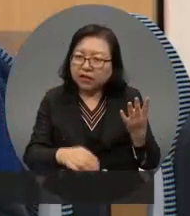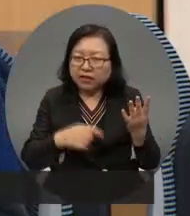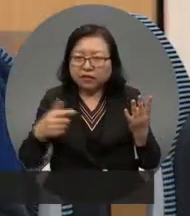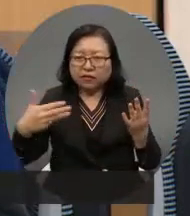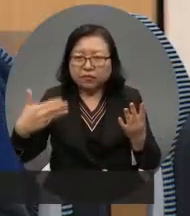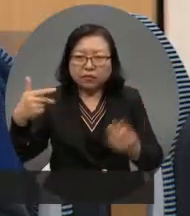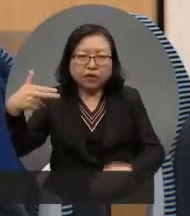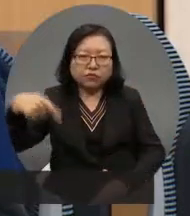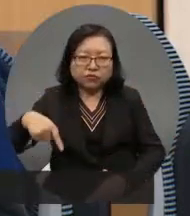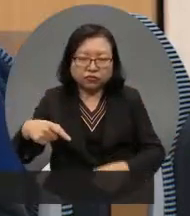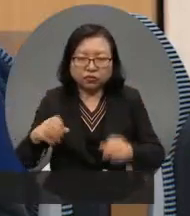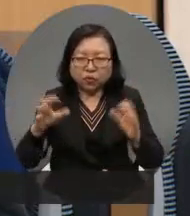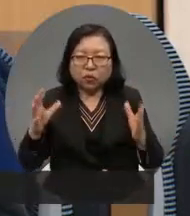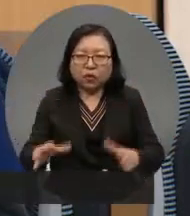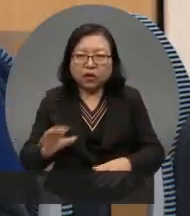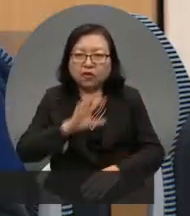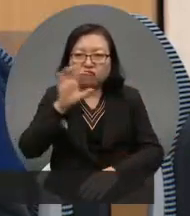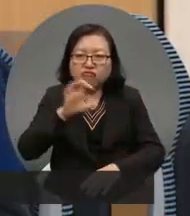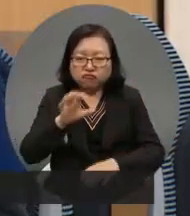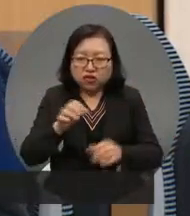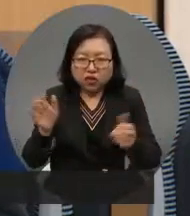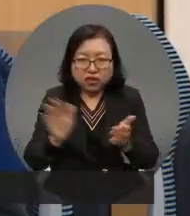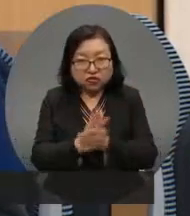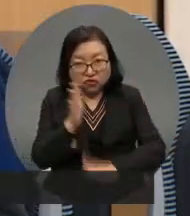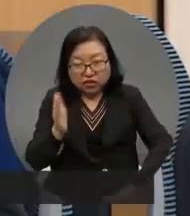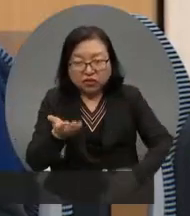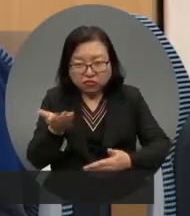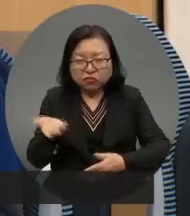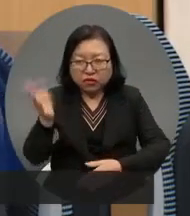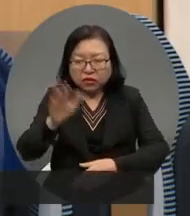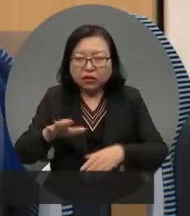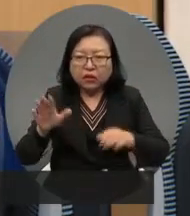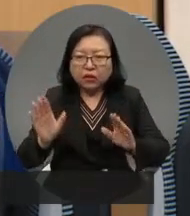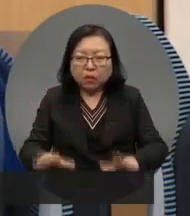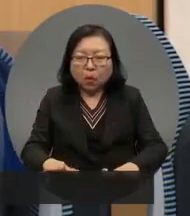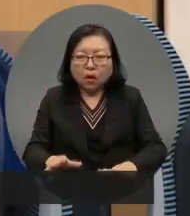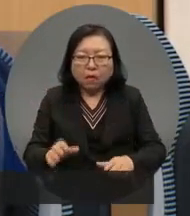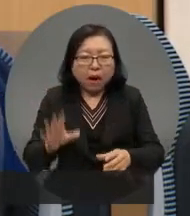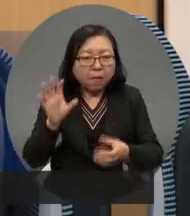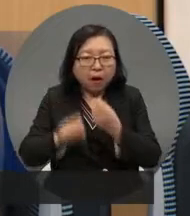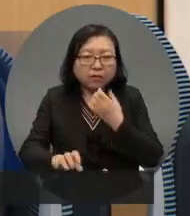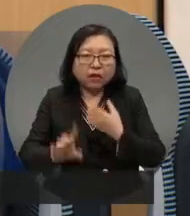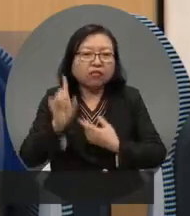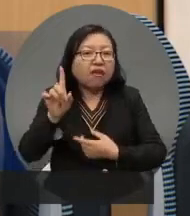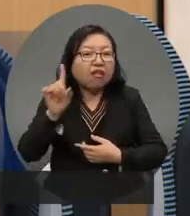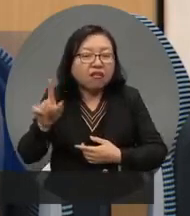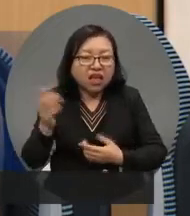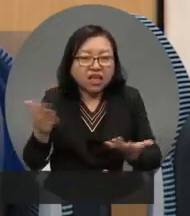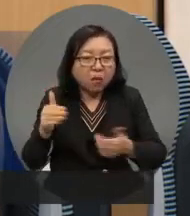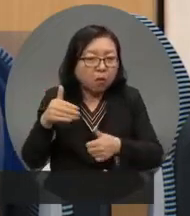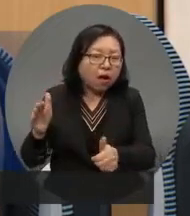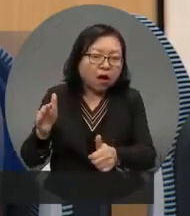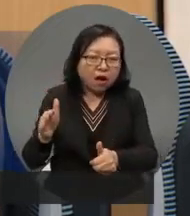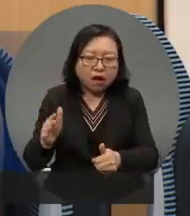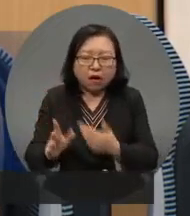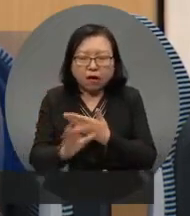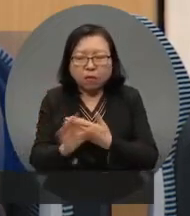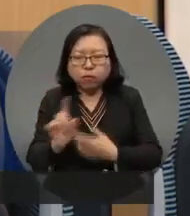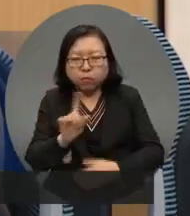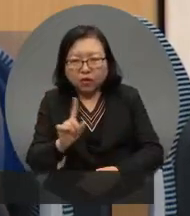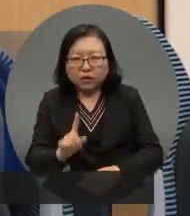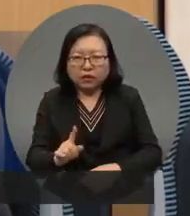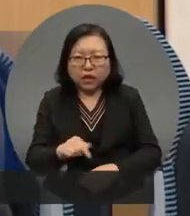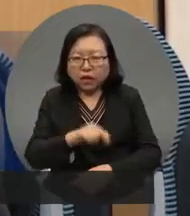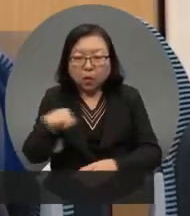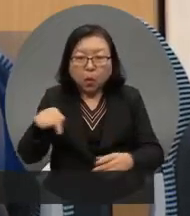기간들이 좀 명시가 되어 있습니다. 근데 오늘 폐쇄가 되고 당장 내일 가서 일을 해라라고 하게 되기 때문에 거기 가서